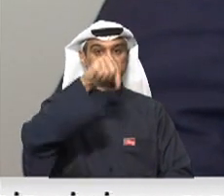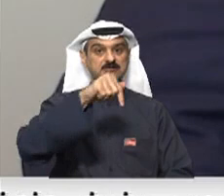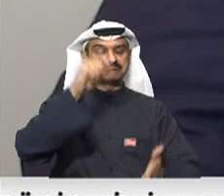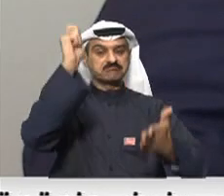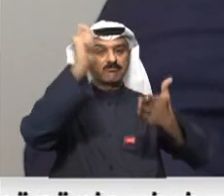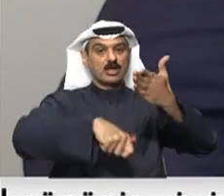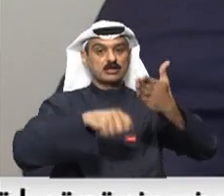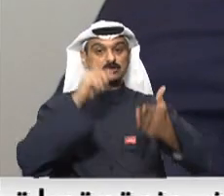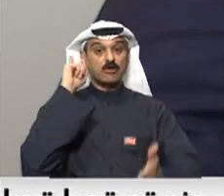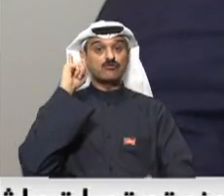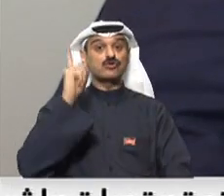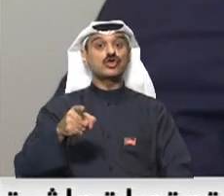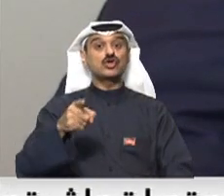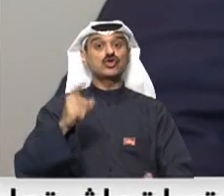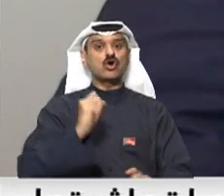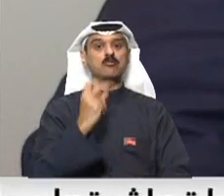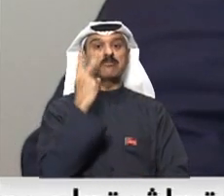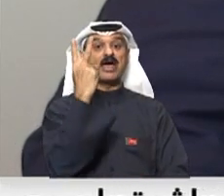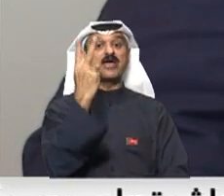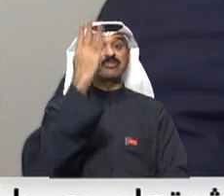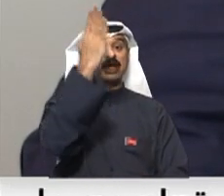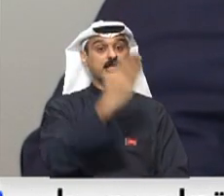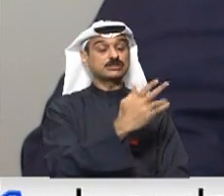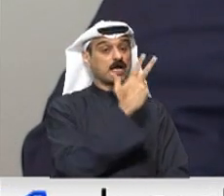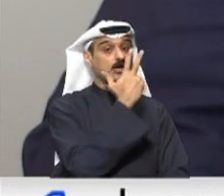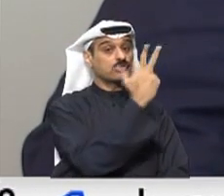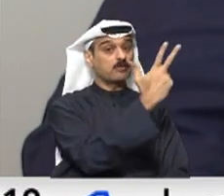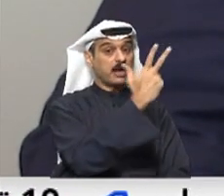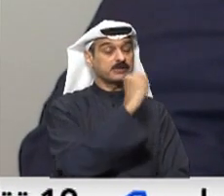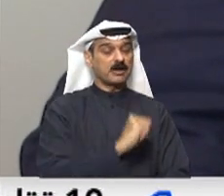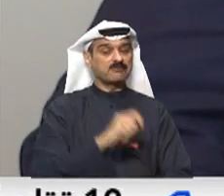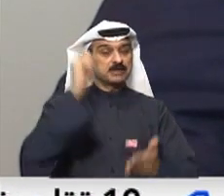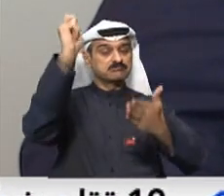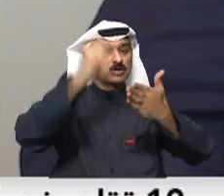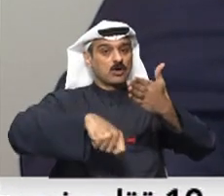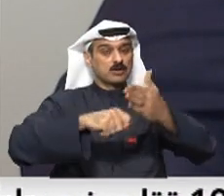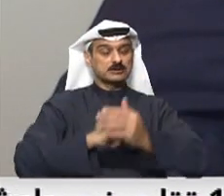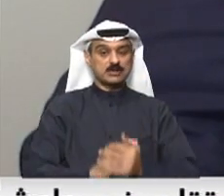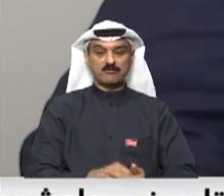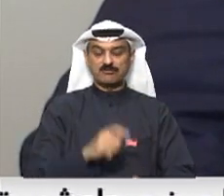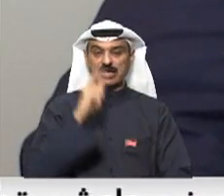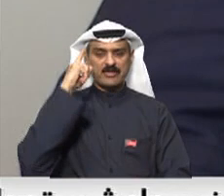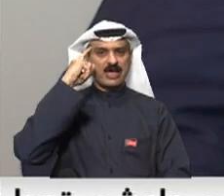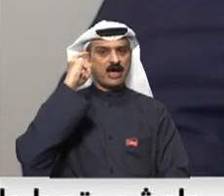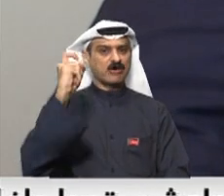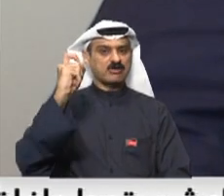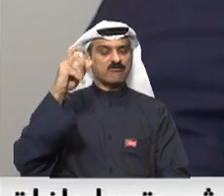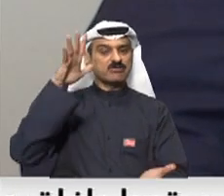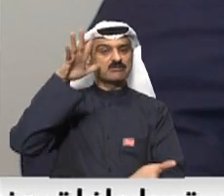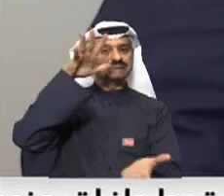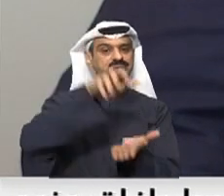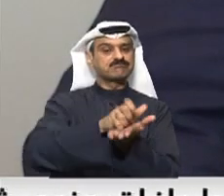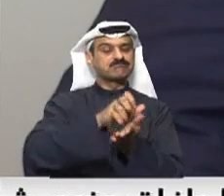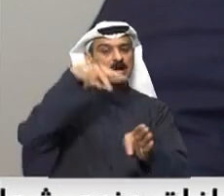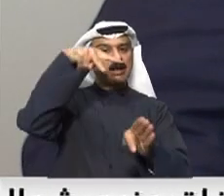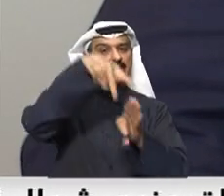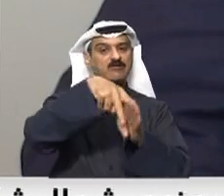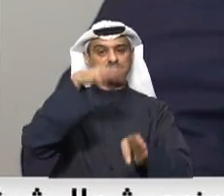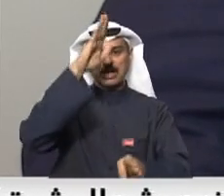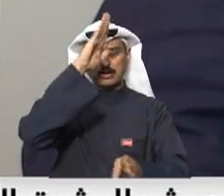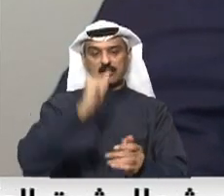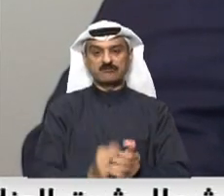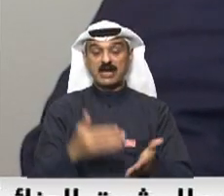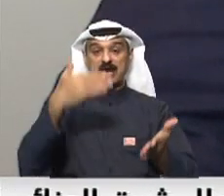في يوم الاحتلال في اثنين اغسطس 1990 وادانا الغزو العراقي على الكويت وصولا الى عوده